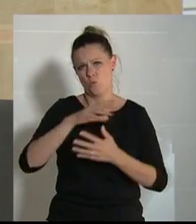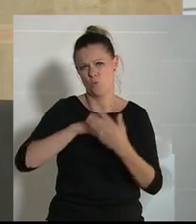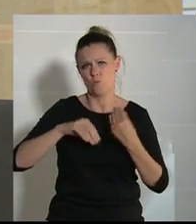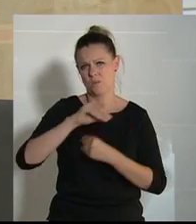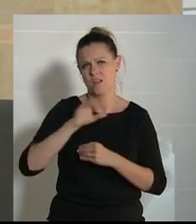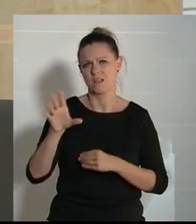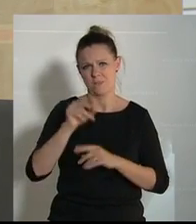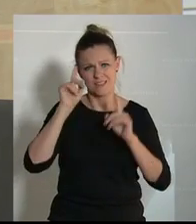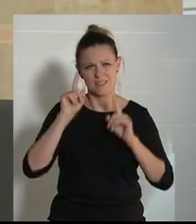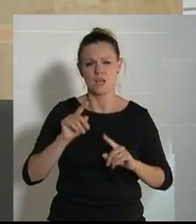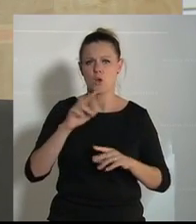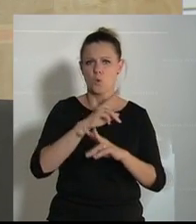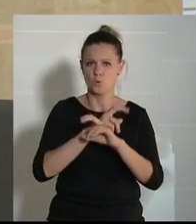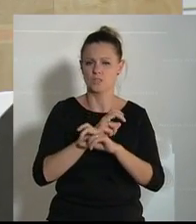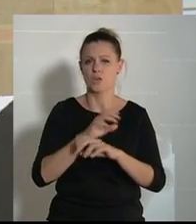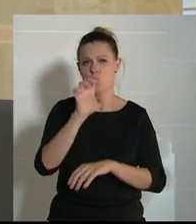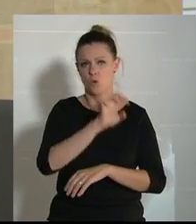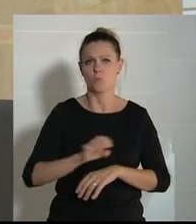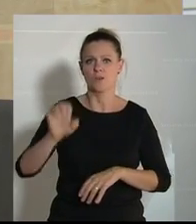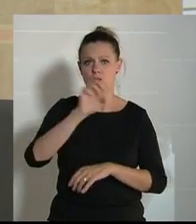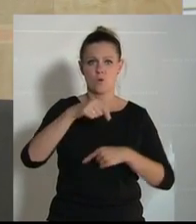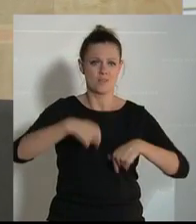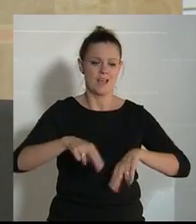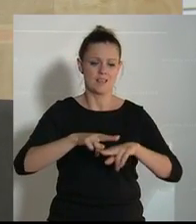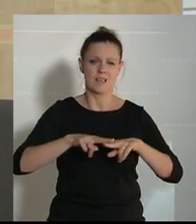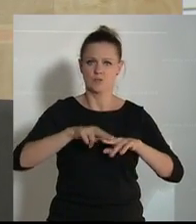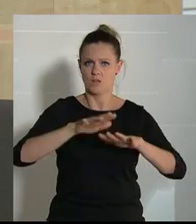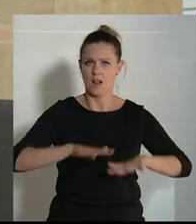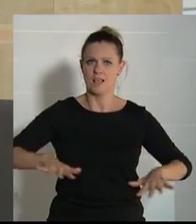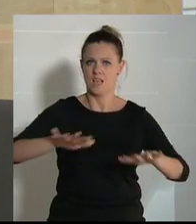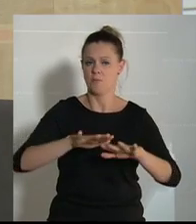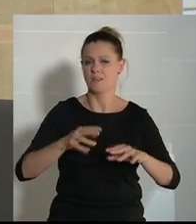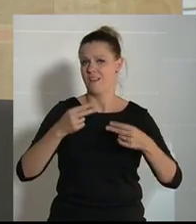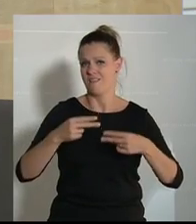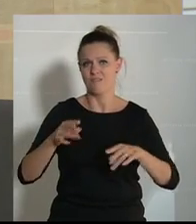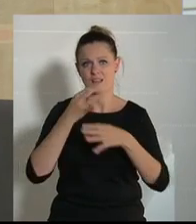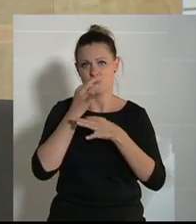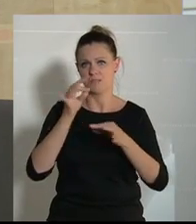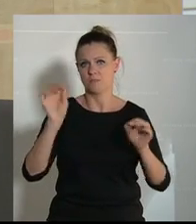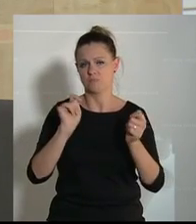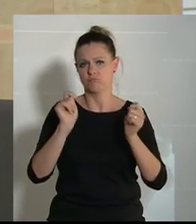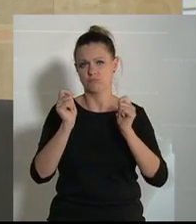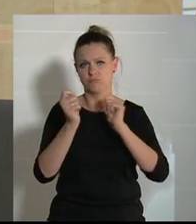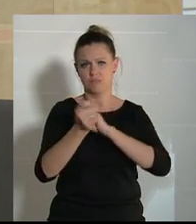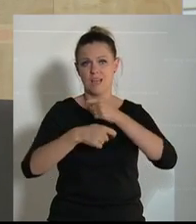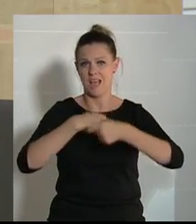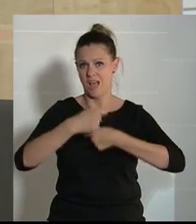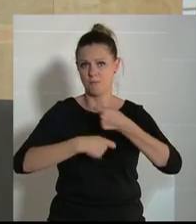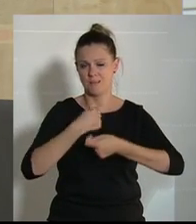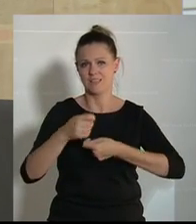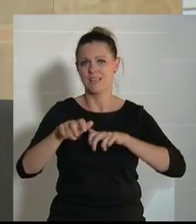in Österreich und in Europa. Und auf nationaler Ebene müssen wir weiter an Verbesserungen arbeiten. Wir haben einiges